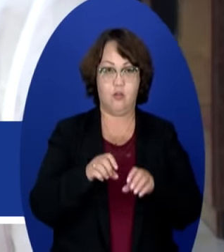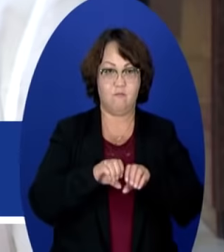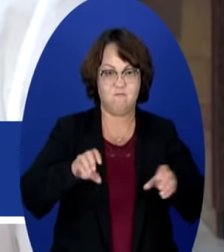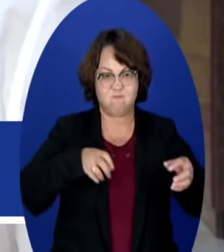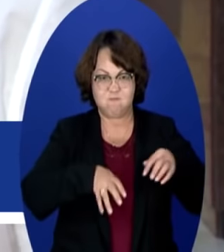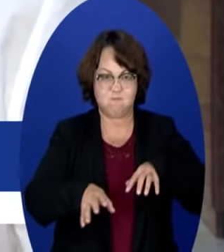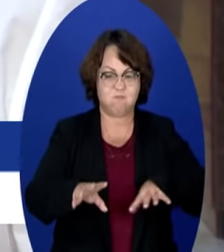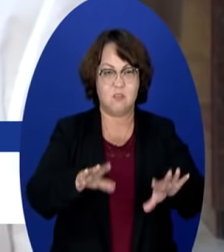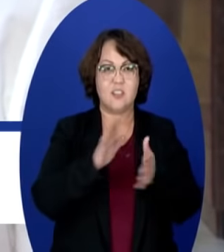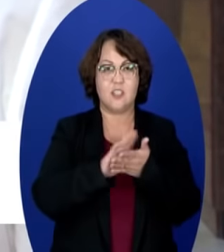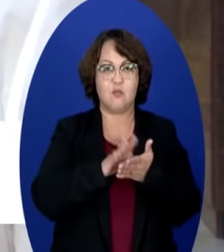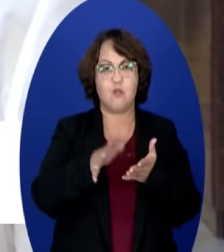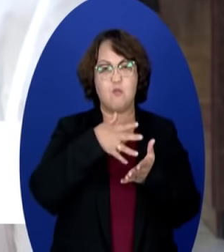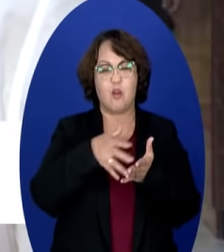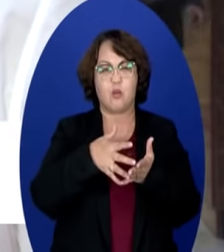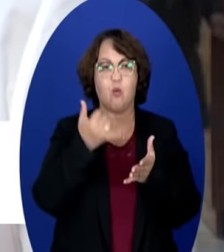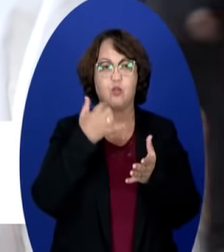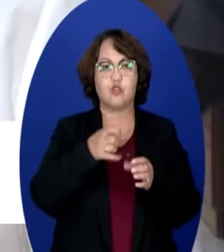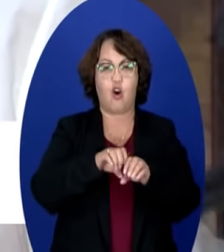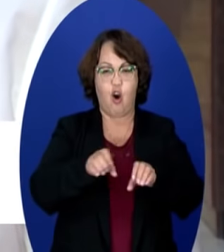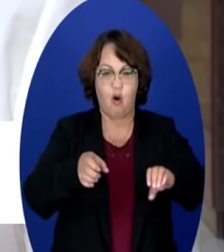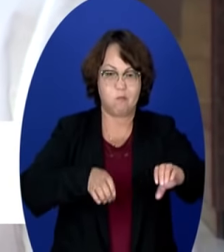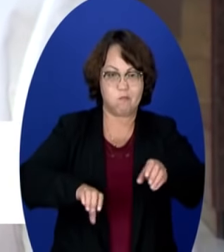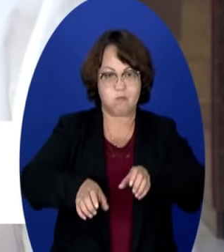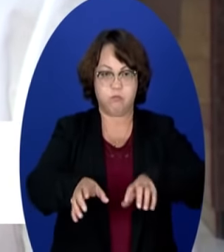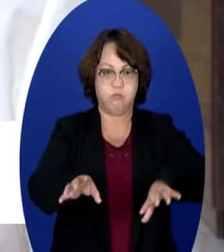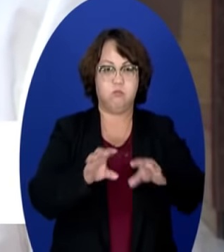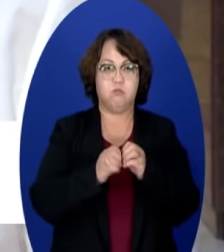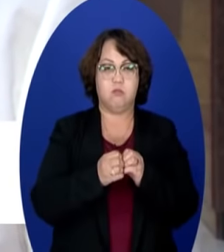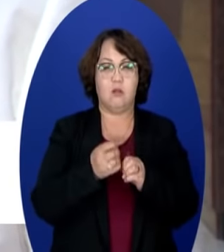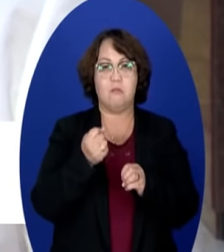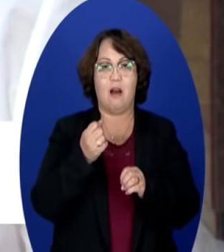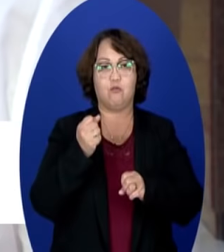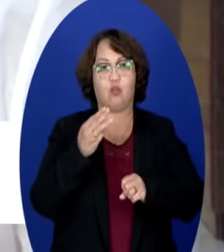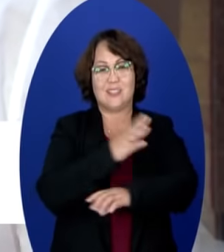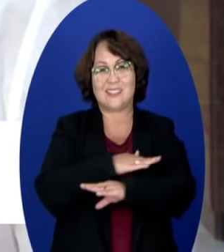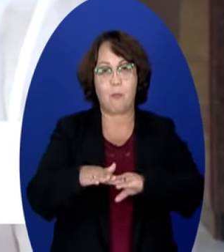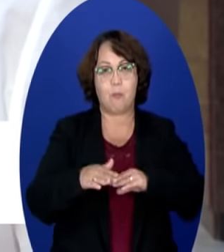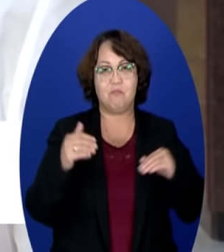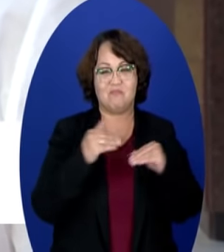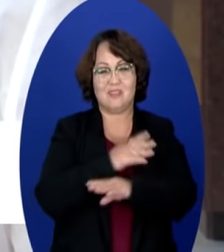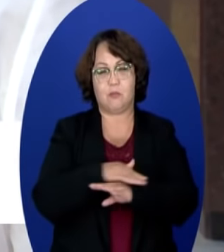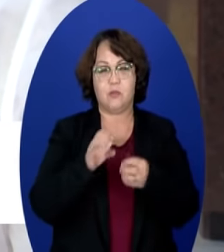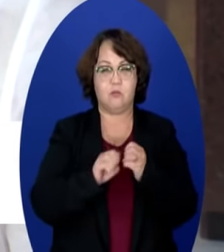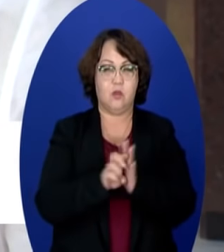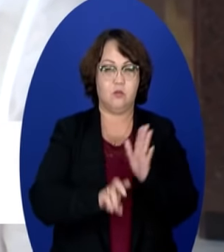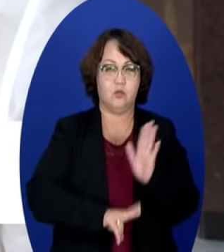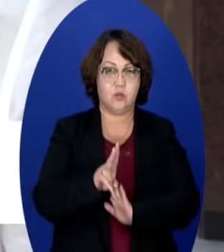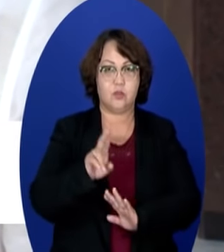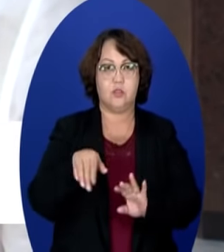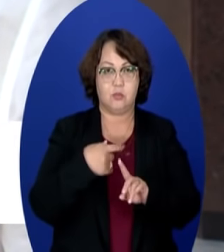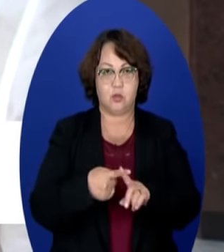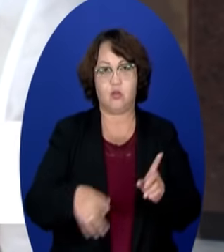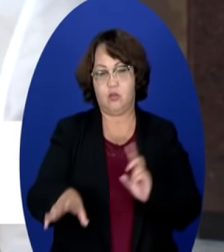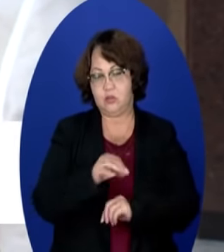бид их хэмжээгээр байгуулах боломж бүрдэн автосамуудаа хийх одоо бас боломж бүрдэн. За дээрэс нь одоо тухайн одоо